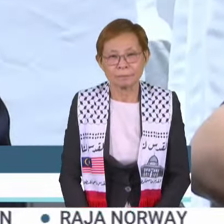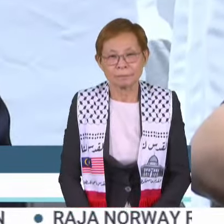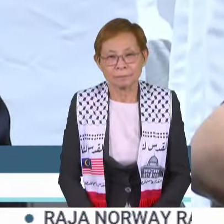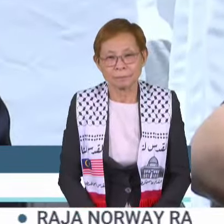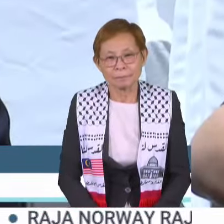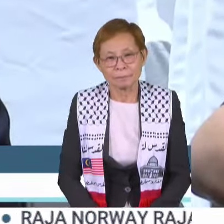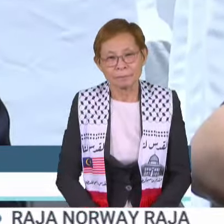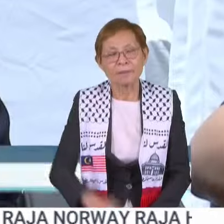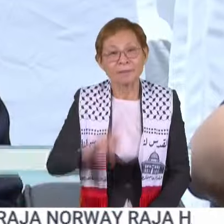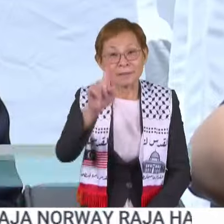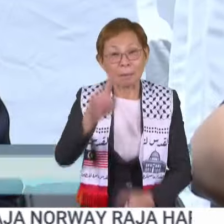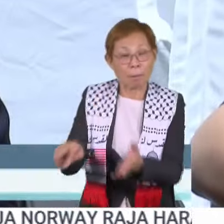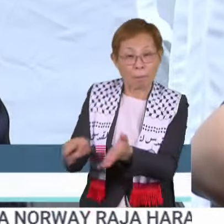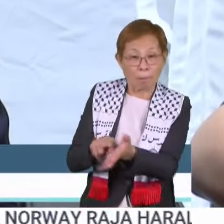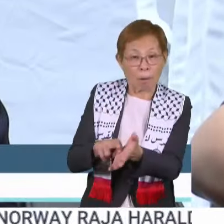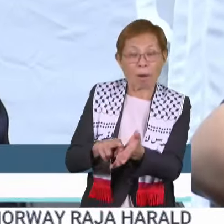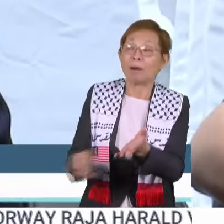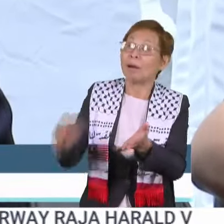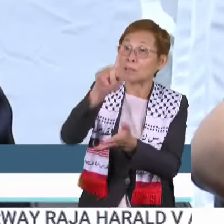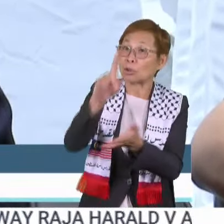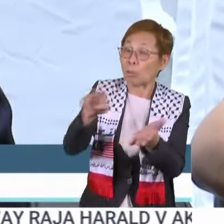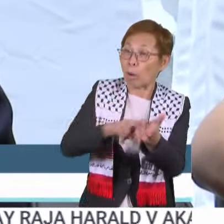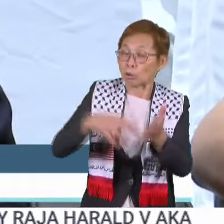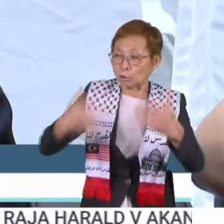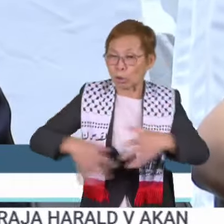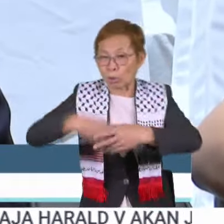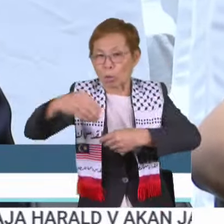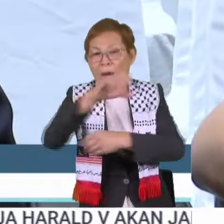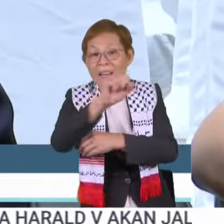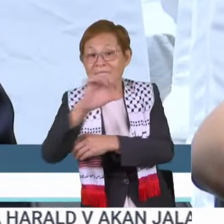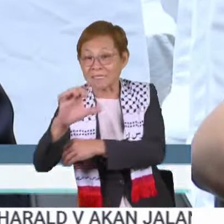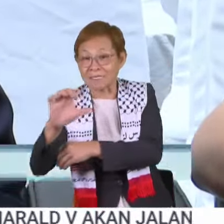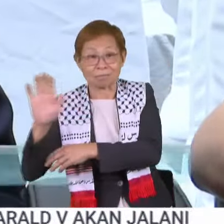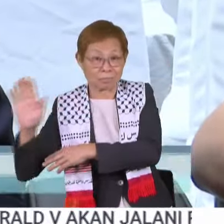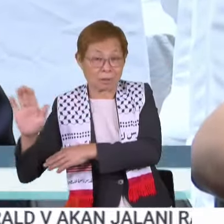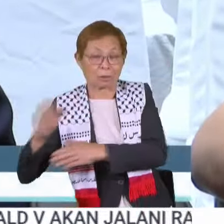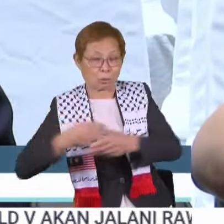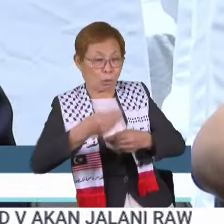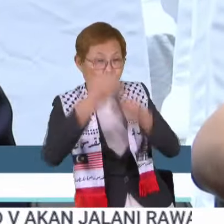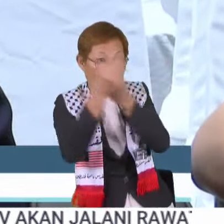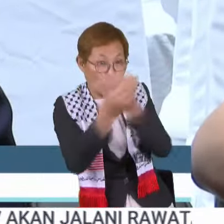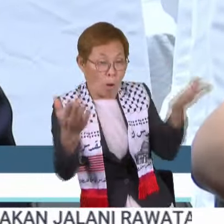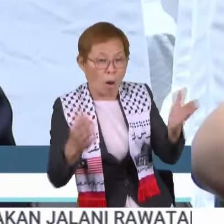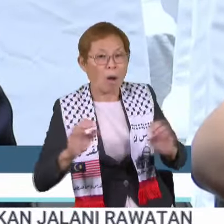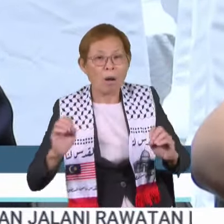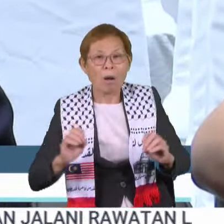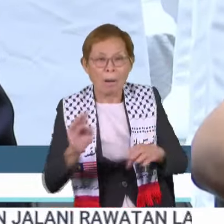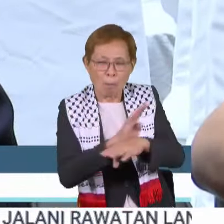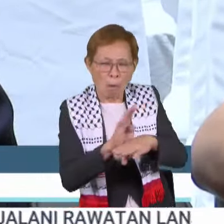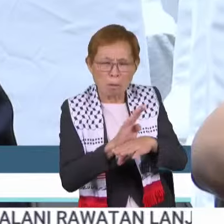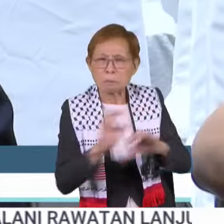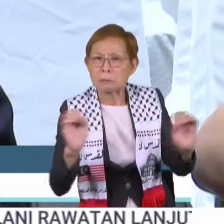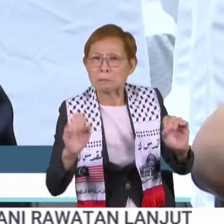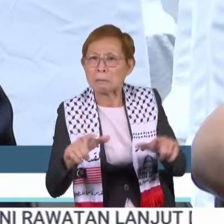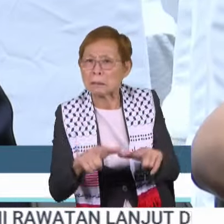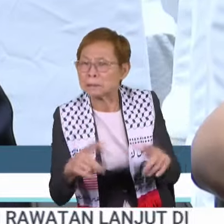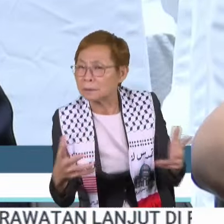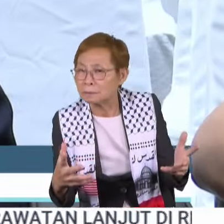ada satu kenyataan yang telah dikeluarkan oleh securriion bahawa mereka beroperasi tanpa lesen